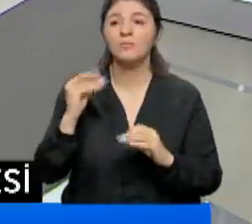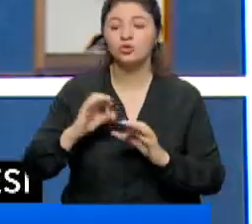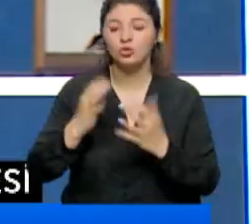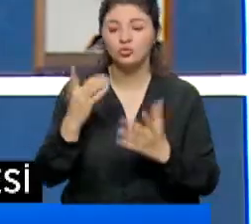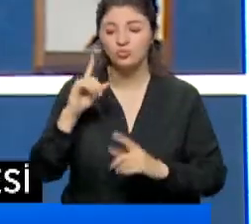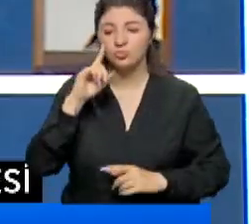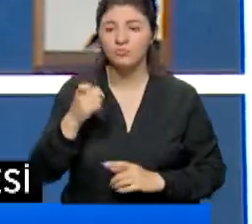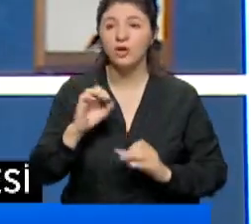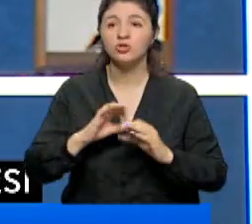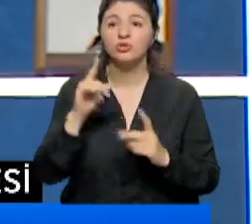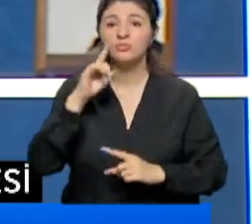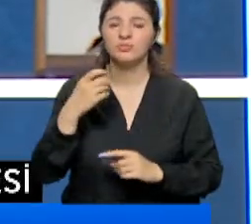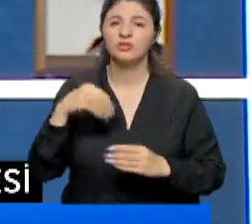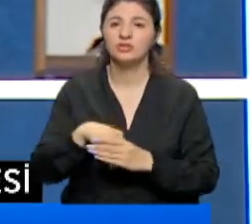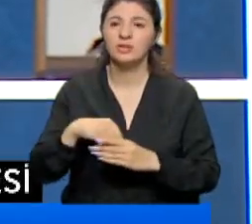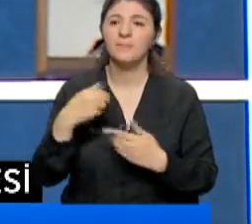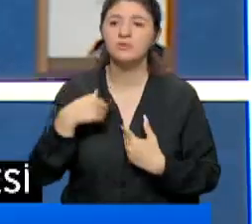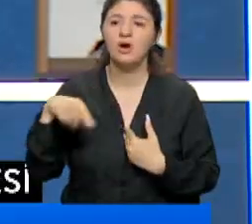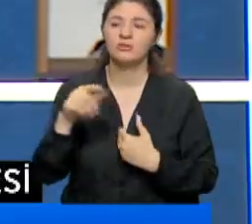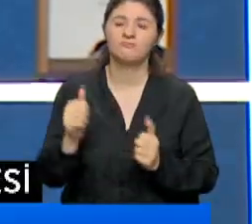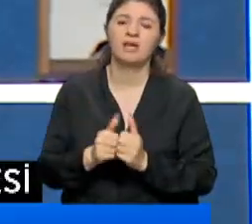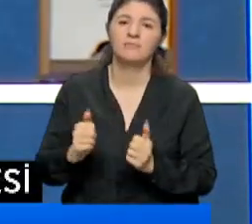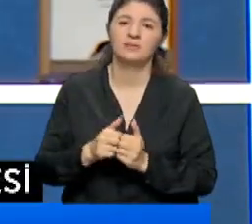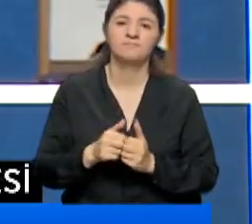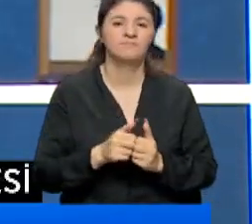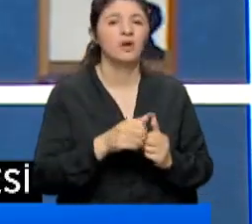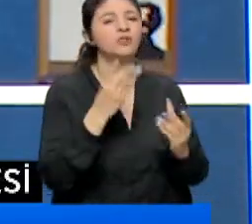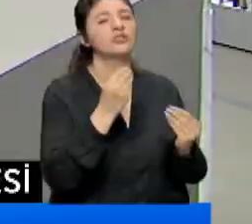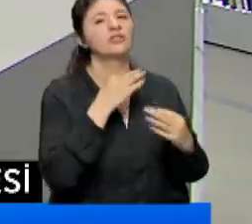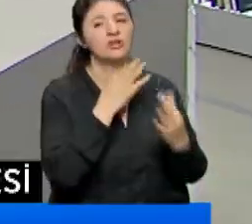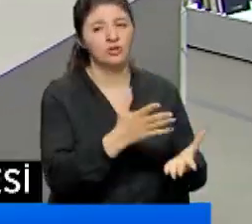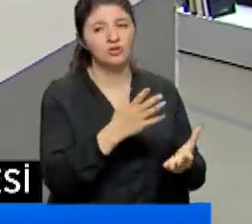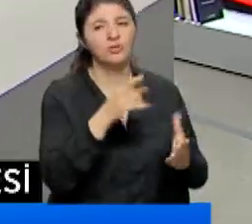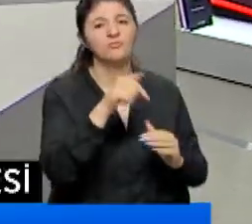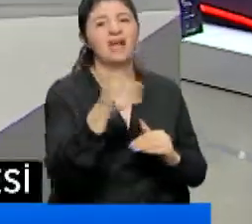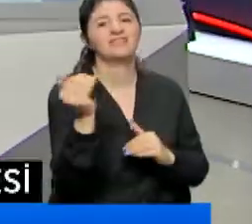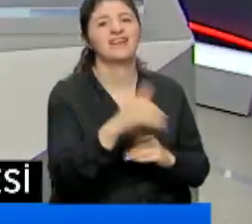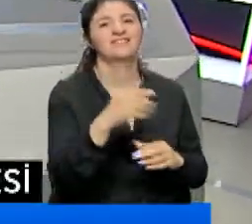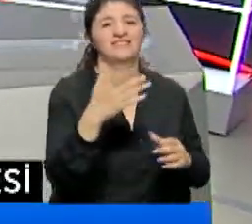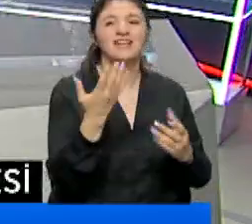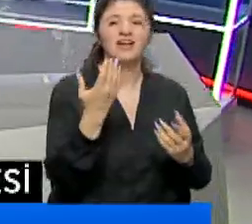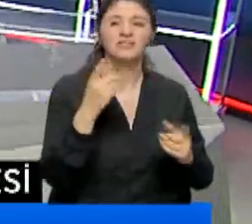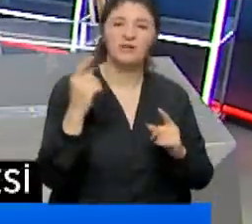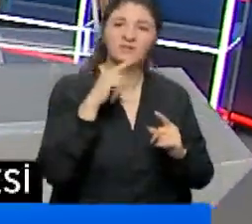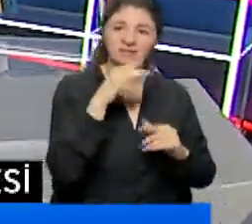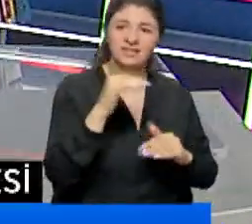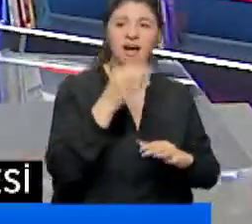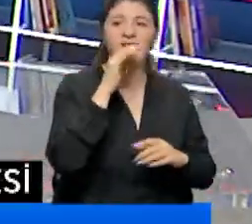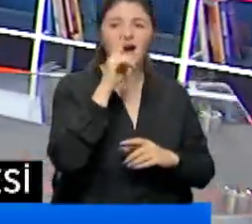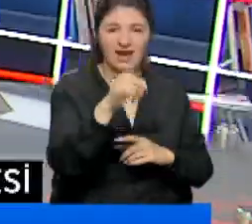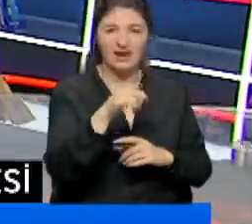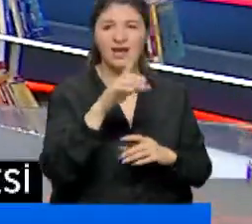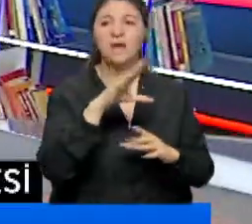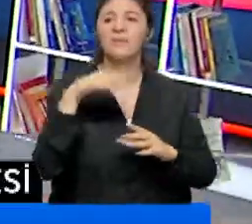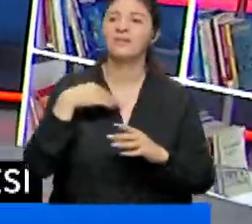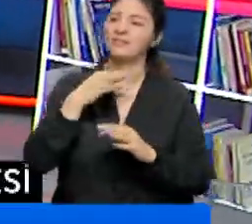olan çözüm üretmek çözüm üretmek için de biz onların yanındayız teşekkür ediyorum Buralara Kadar zahmet ettiniz Ankara'ya